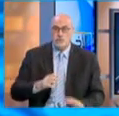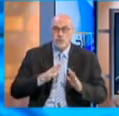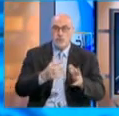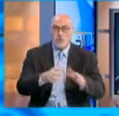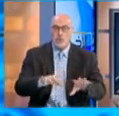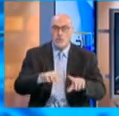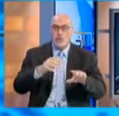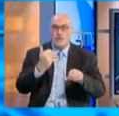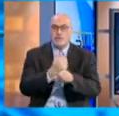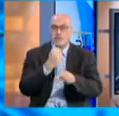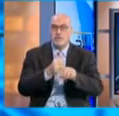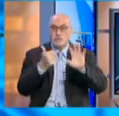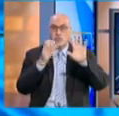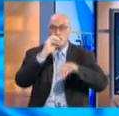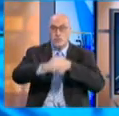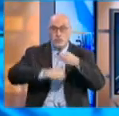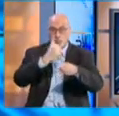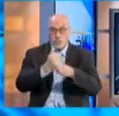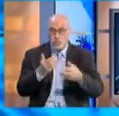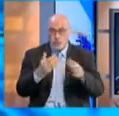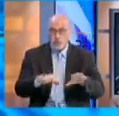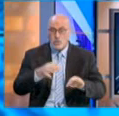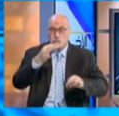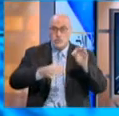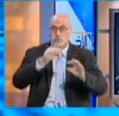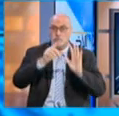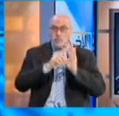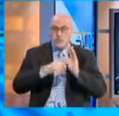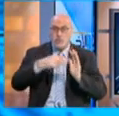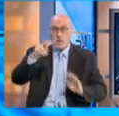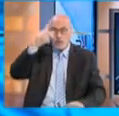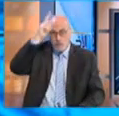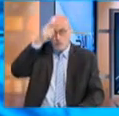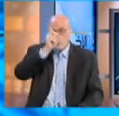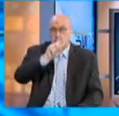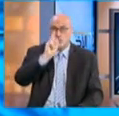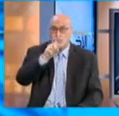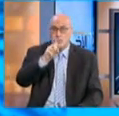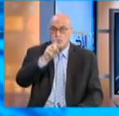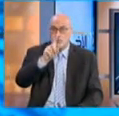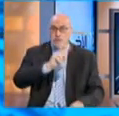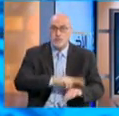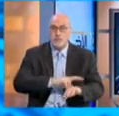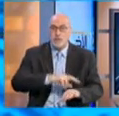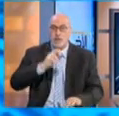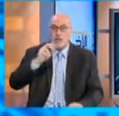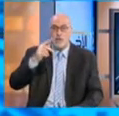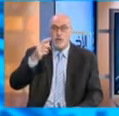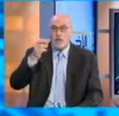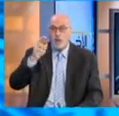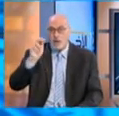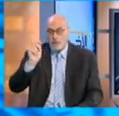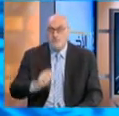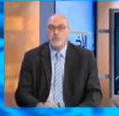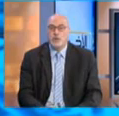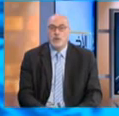الذكرى 60 لإنشاء المحكمة الدستورية لجمهورية تركيا بالعاصمة أنقرة، والتي تتواصل إلى